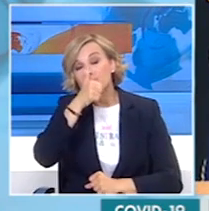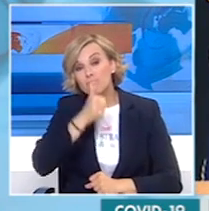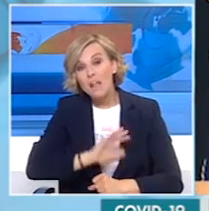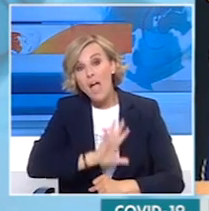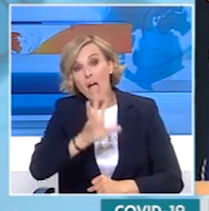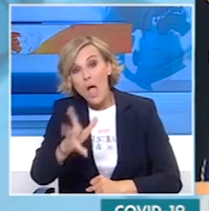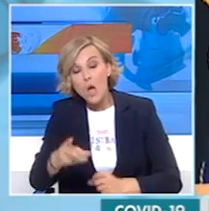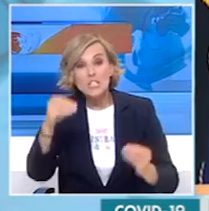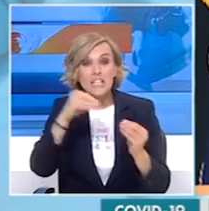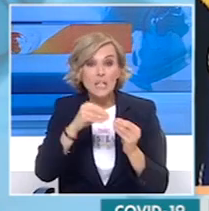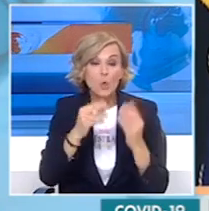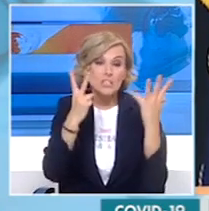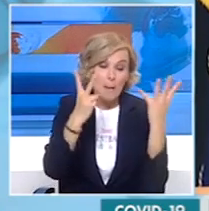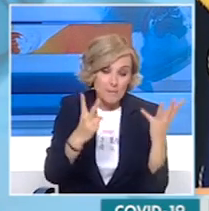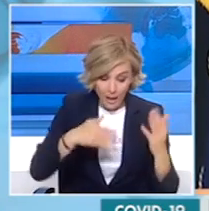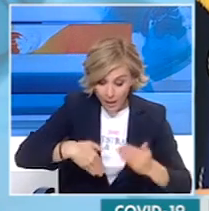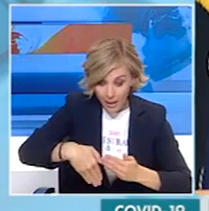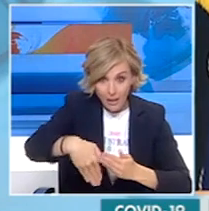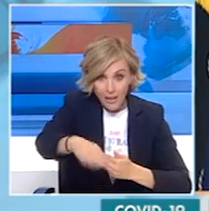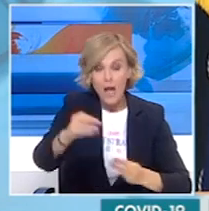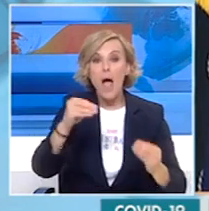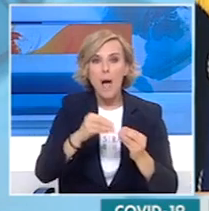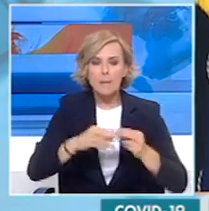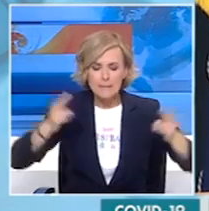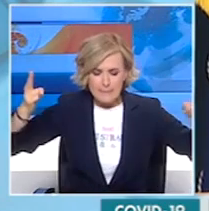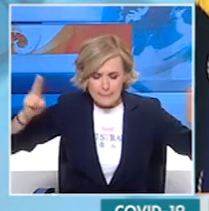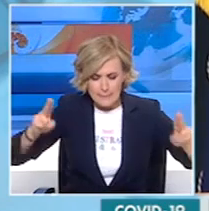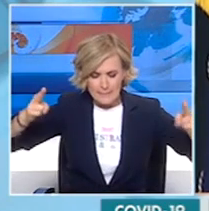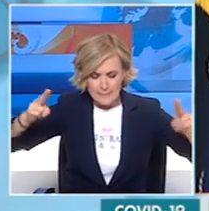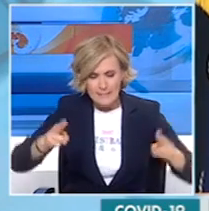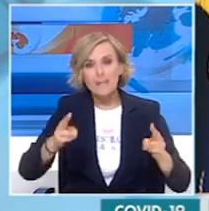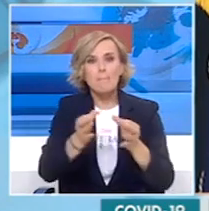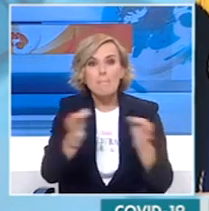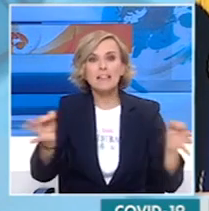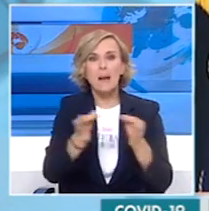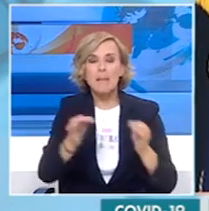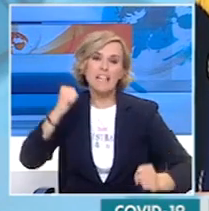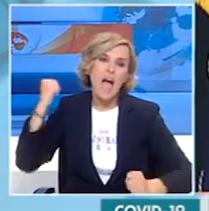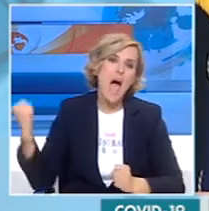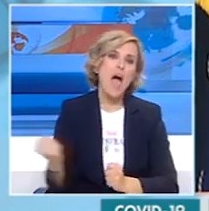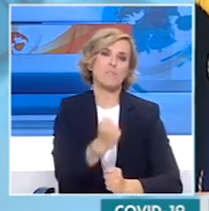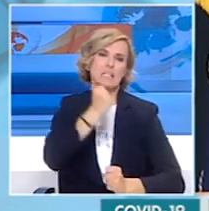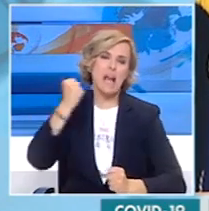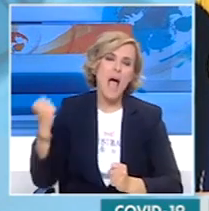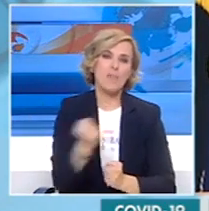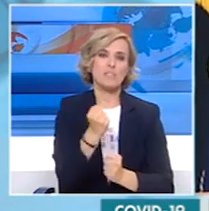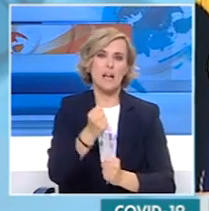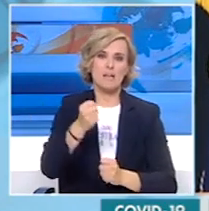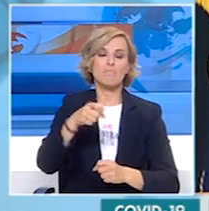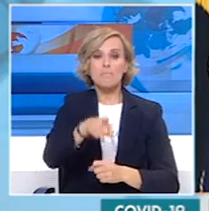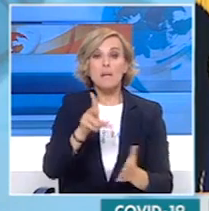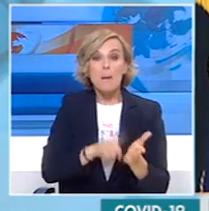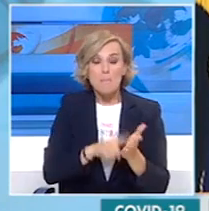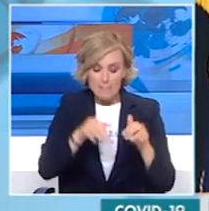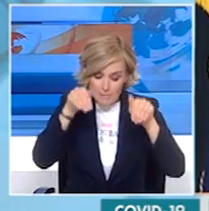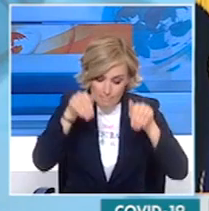27 Απριλίου ισχύουν πλήρως τα περιοριστικά μέτρα δίχως απολύτως καμία χαλάρωση. Στη συνέχεια και υπό την προϋπόθεση ότι